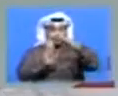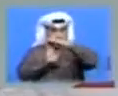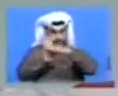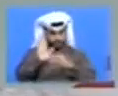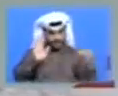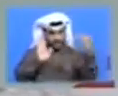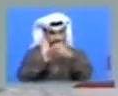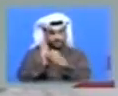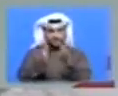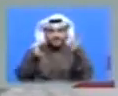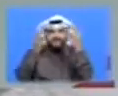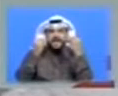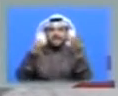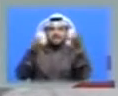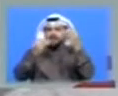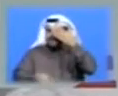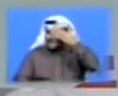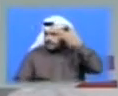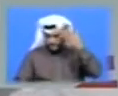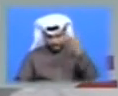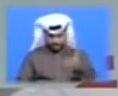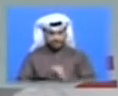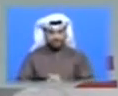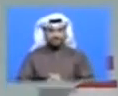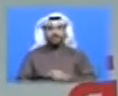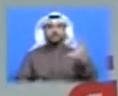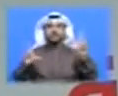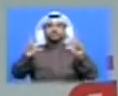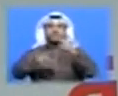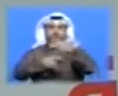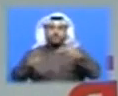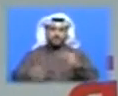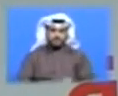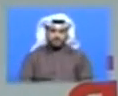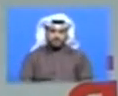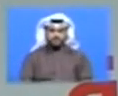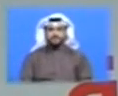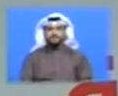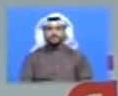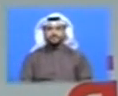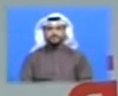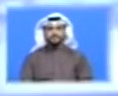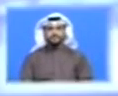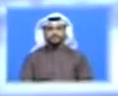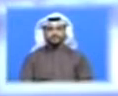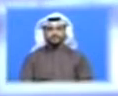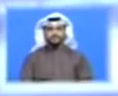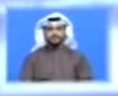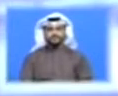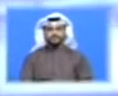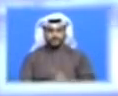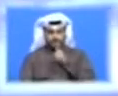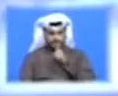فيها تبادل الخبرات في هذا المجال. دلال أبو الحسن، تلفزيون دولة الكويت.